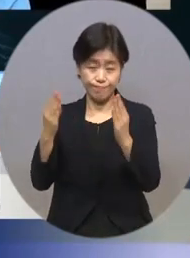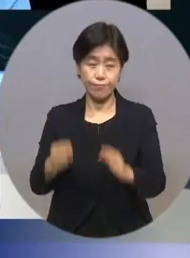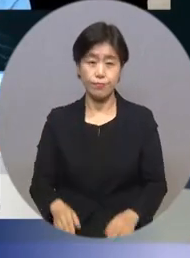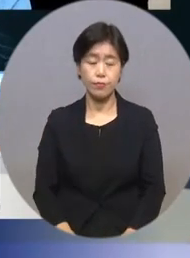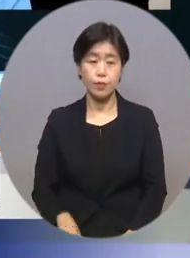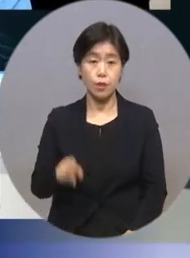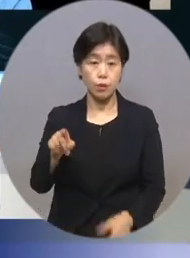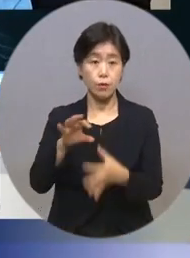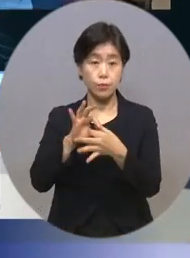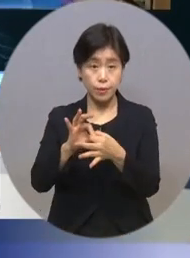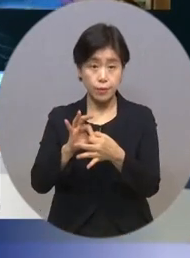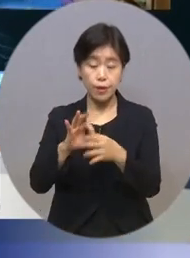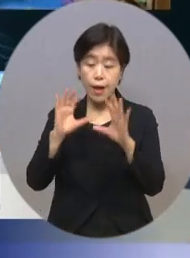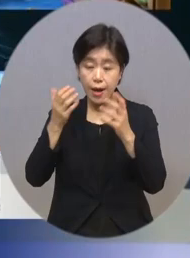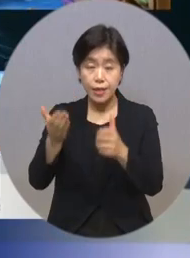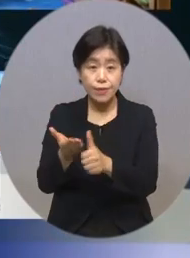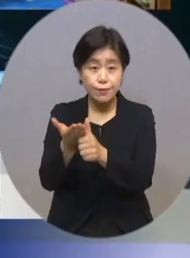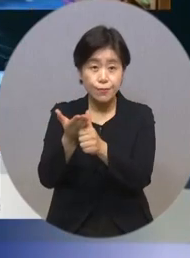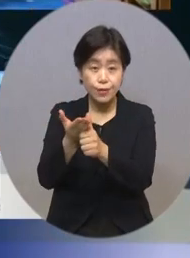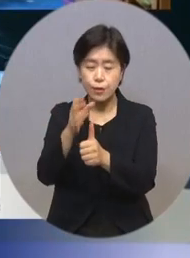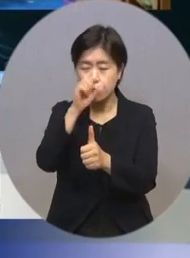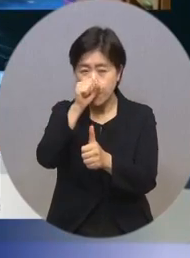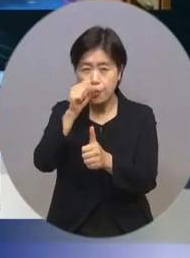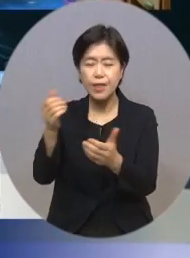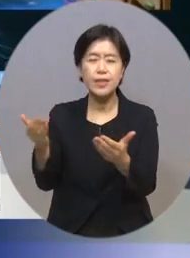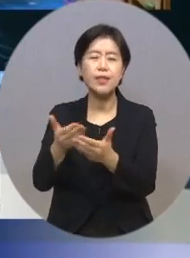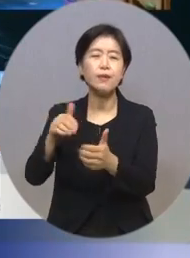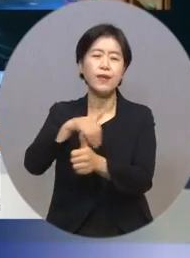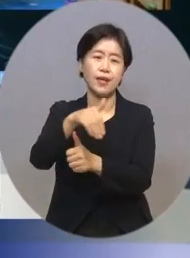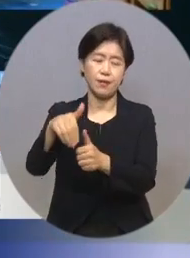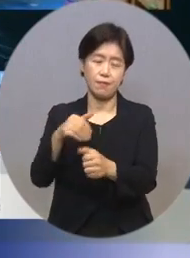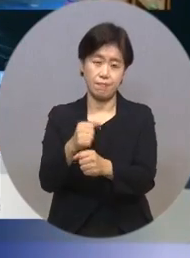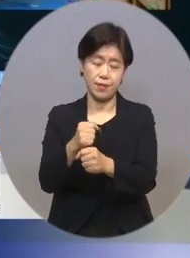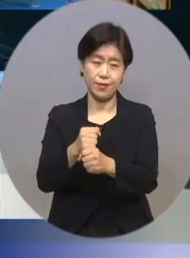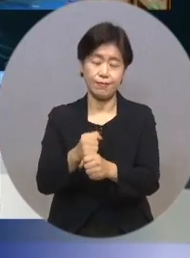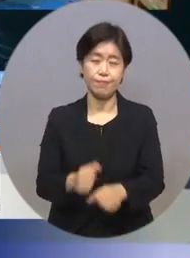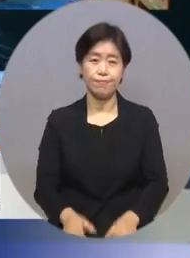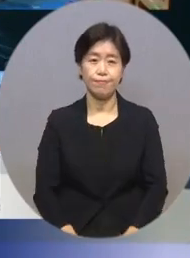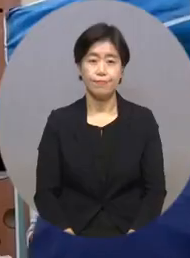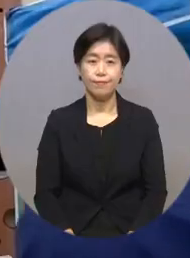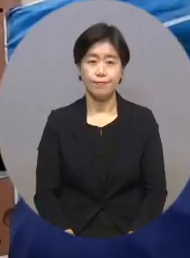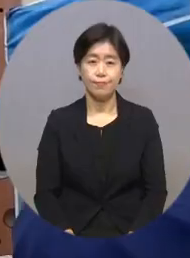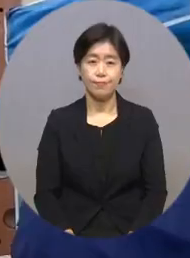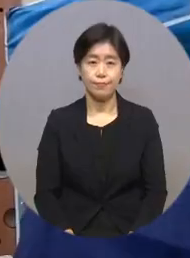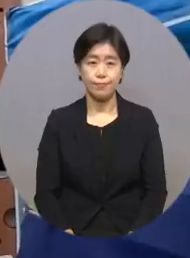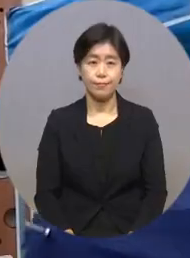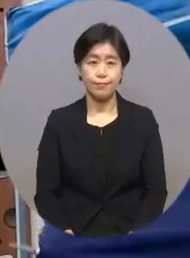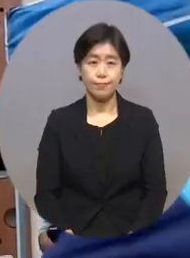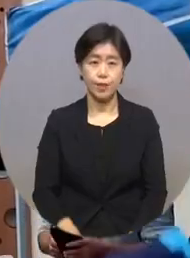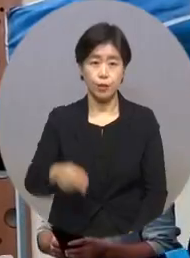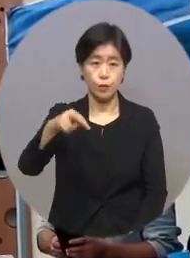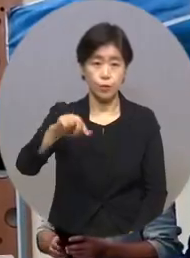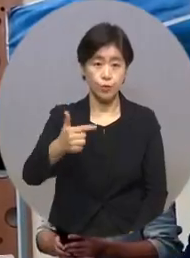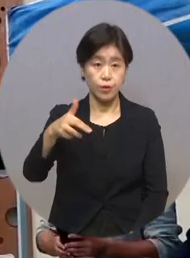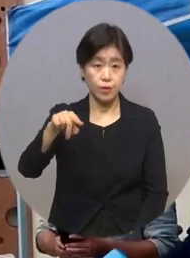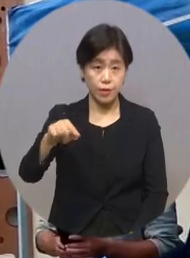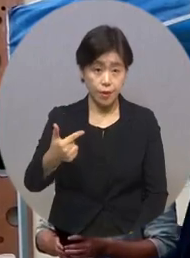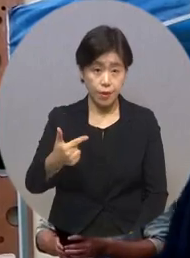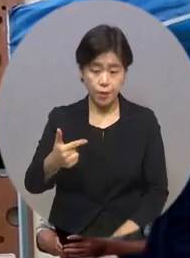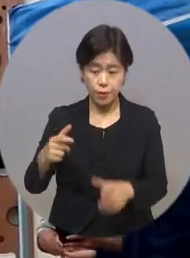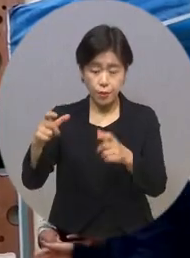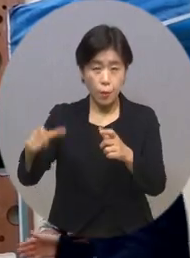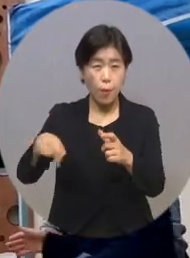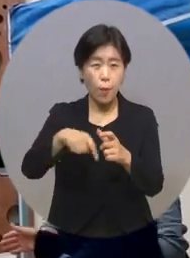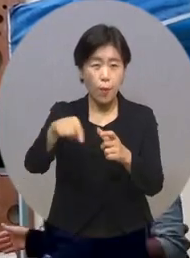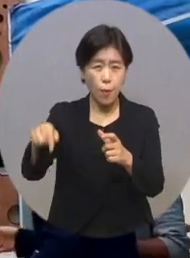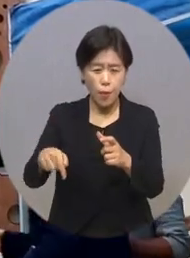키우기 좋은 글로 광경을 갖추게 되었는데요 보도에 김정현 기자 입니다 순천시 율전 해룡 산업단지